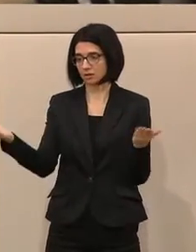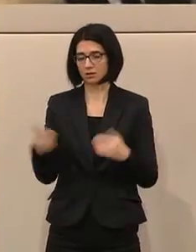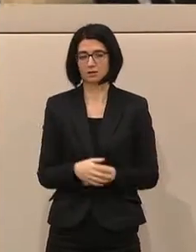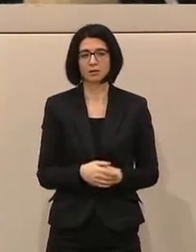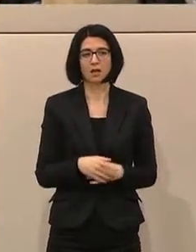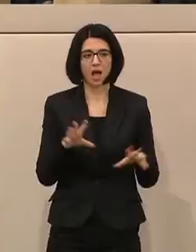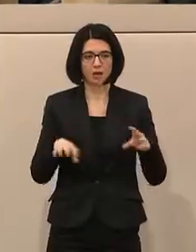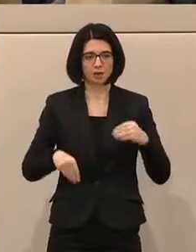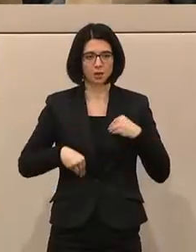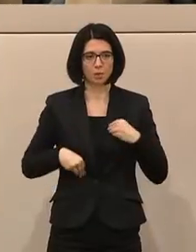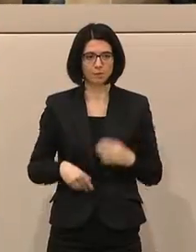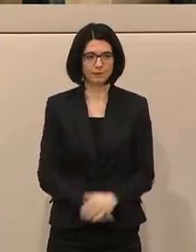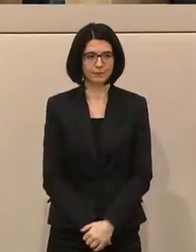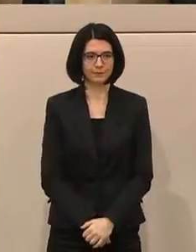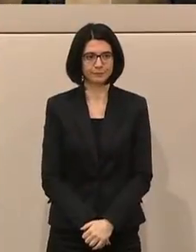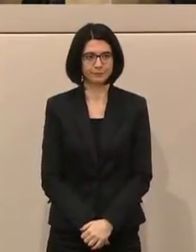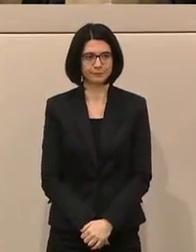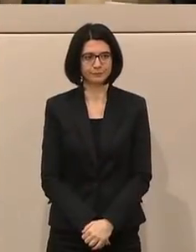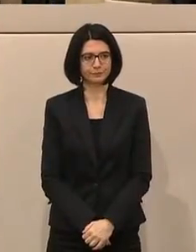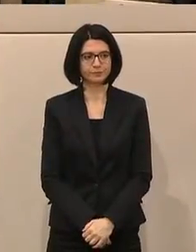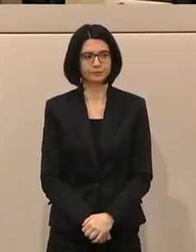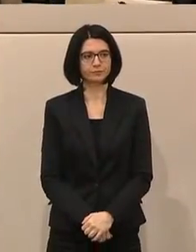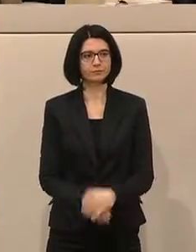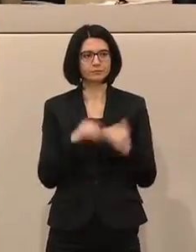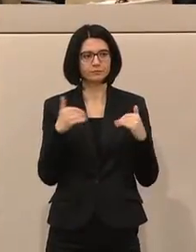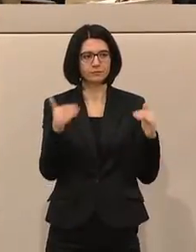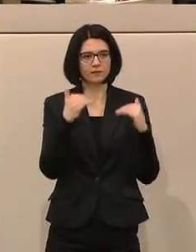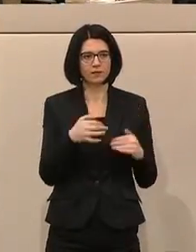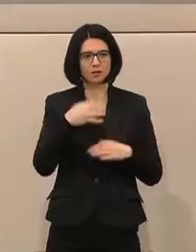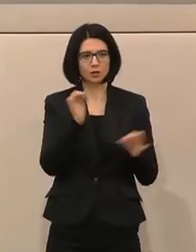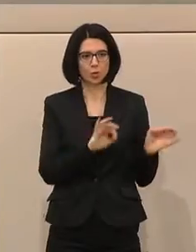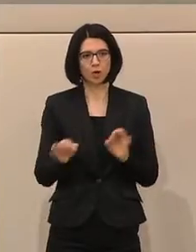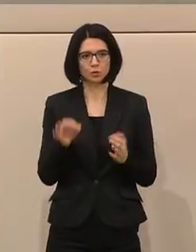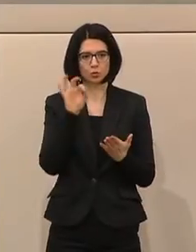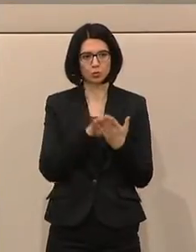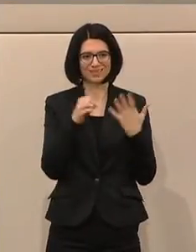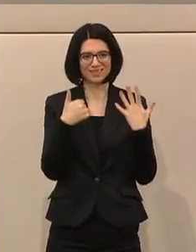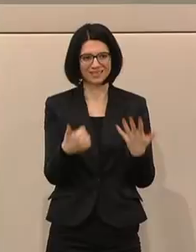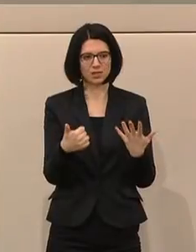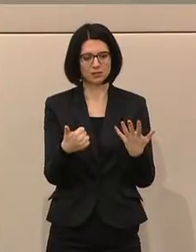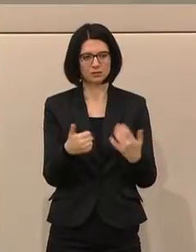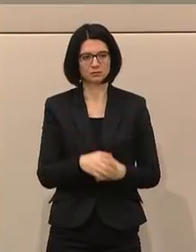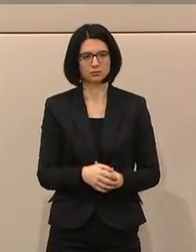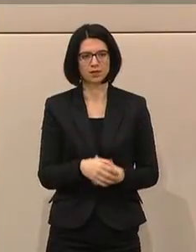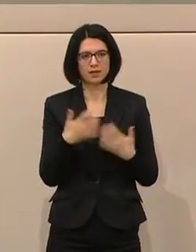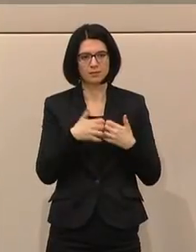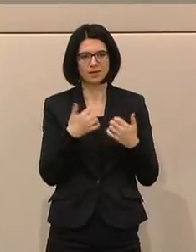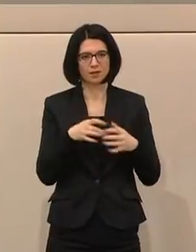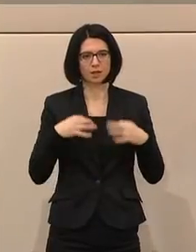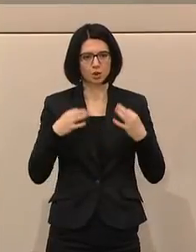ist angenommen. Wir gelangen nun zum Tagesordnungspunkt 6 der Tagesordnung, Bericht